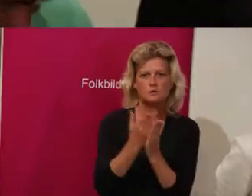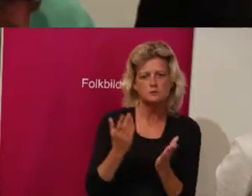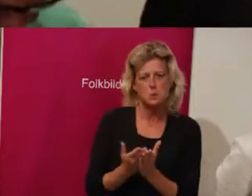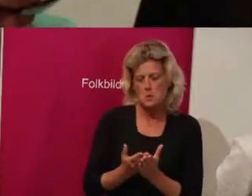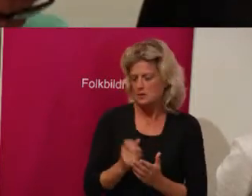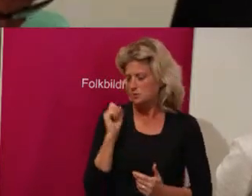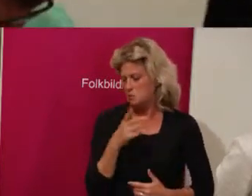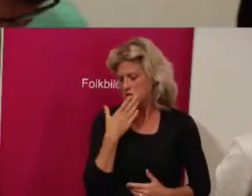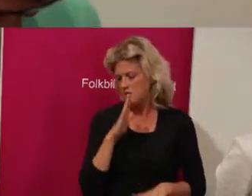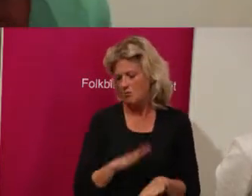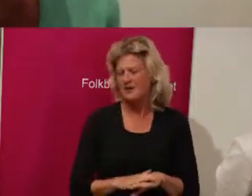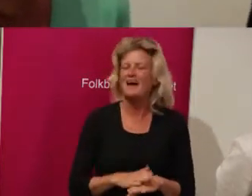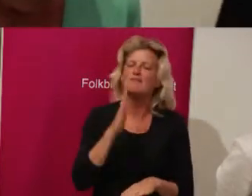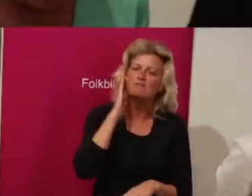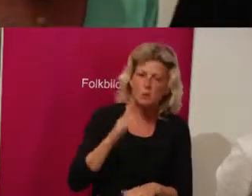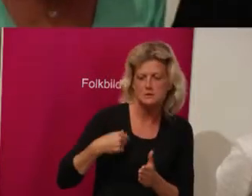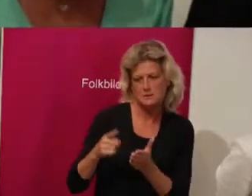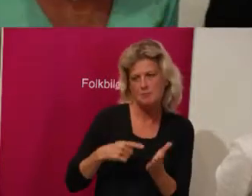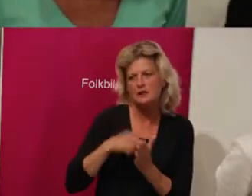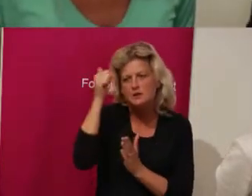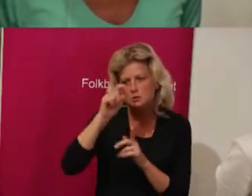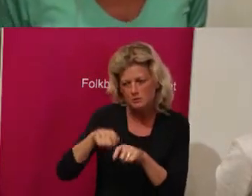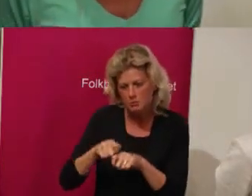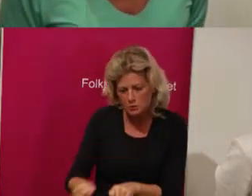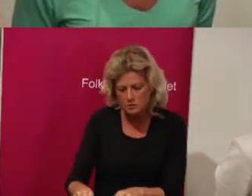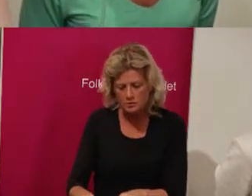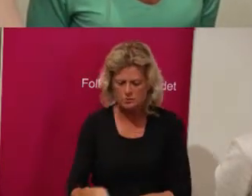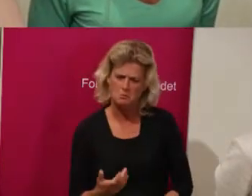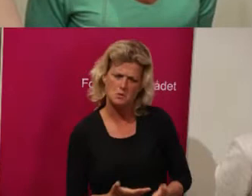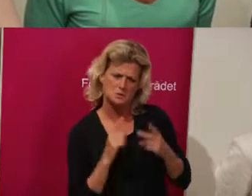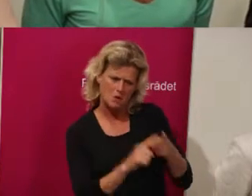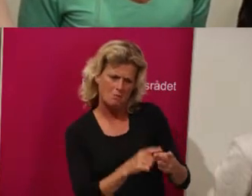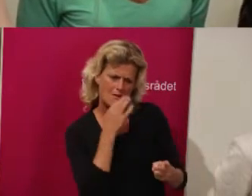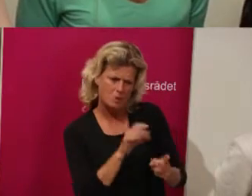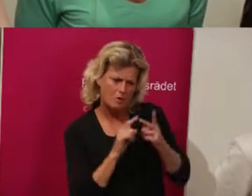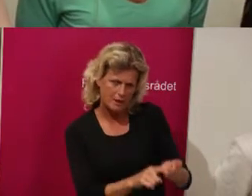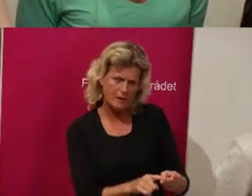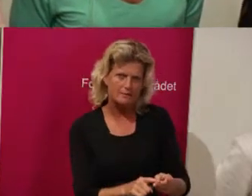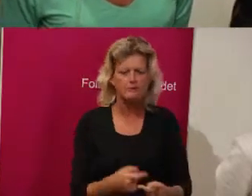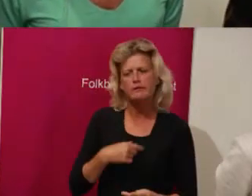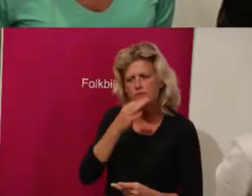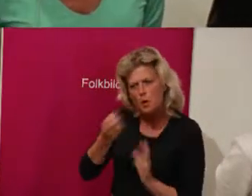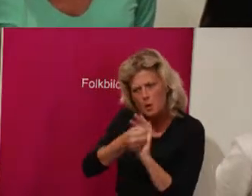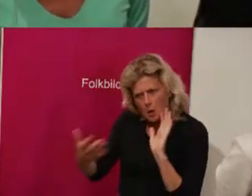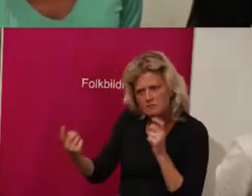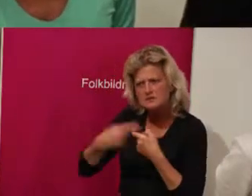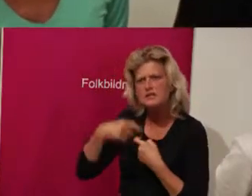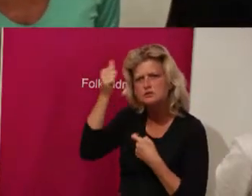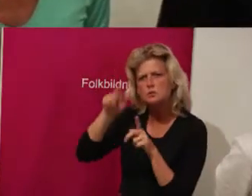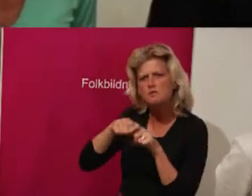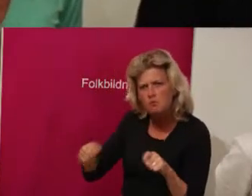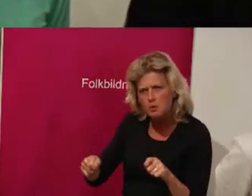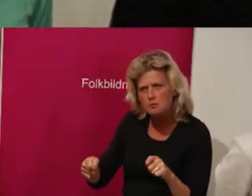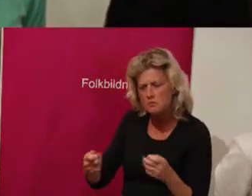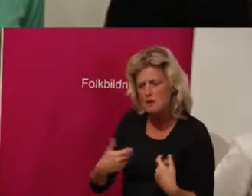mycket om. Inom studieförbunden, ja. Du måste hjälpa mig med frågan så att jag... Ja, vad det får för konsekvenser för studieförbunden att man har den